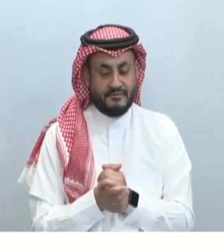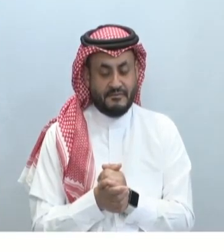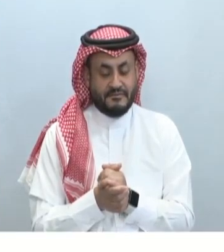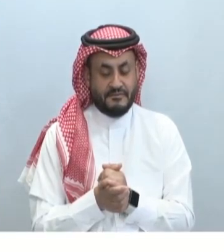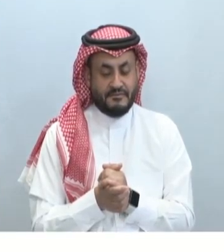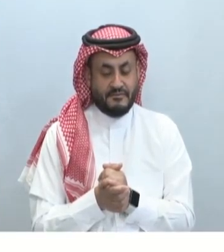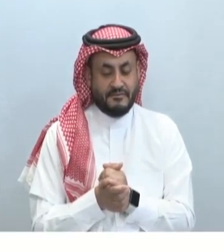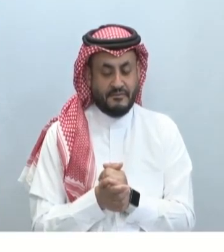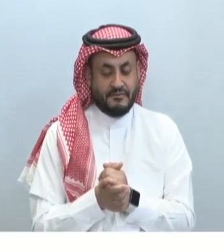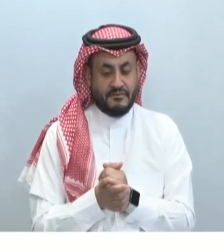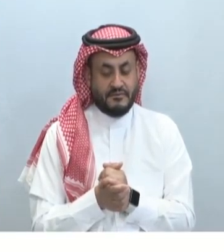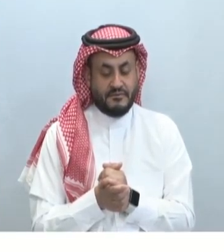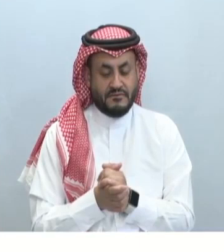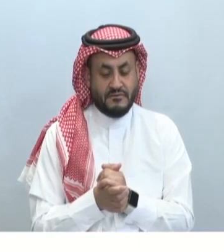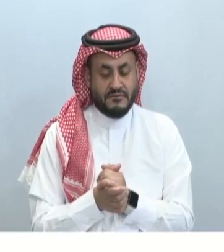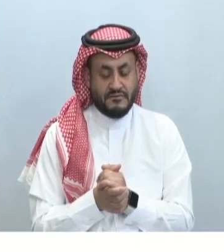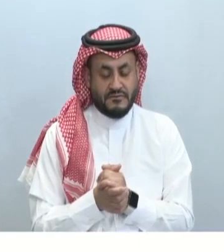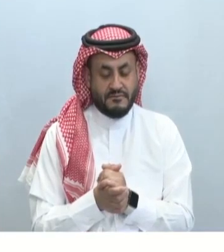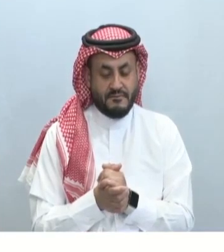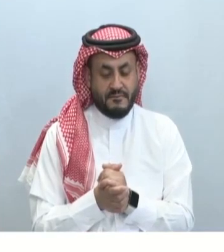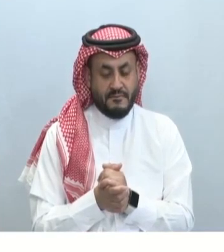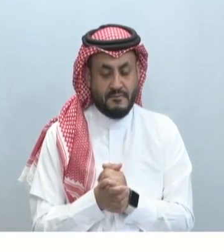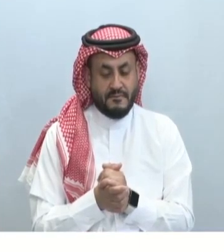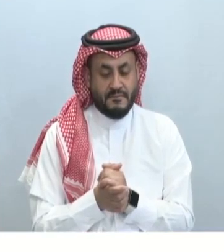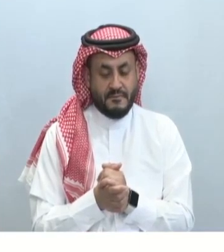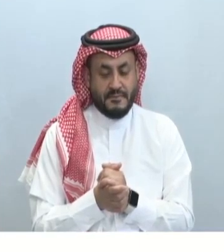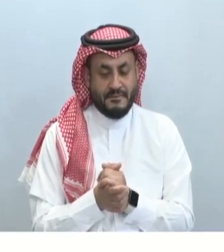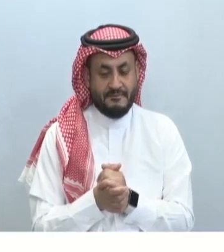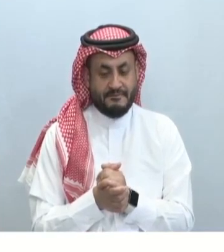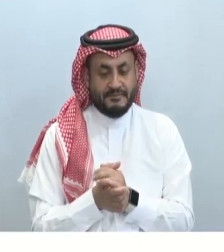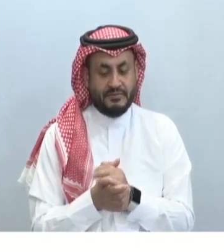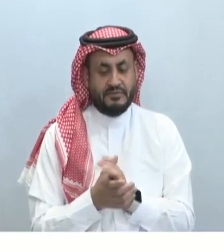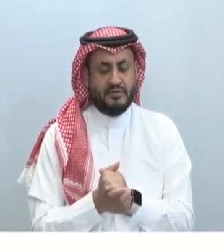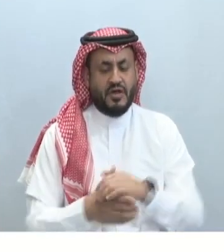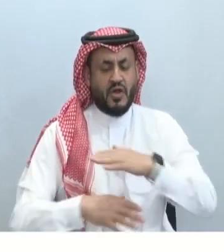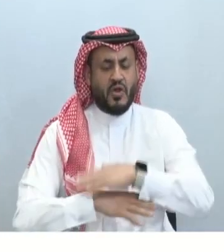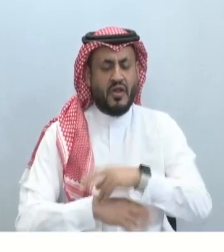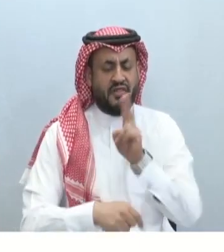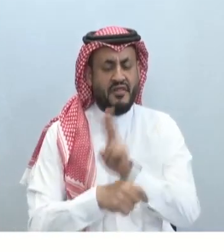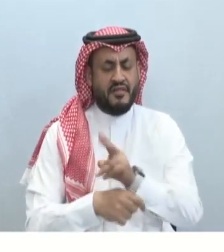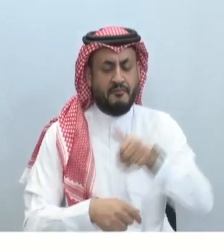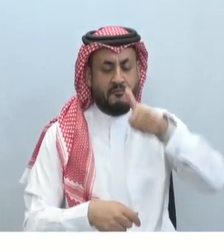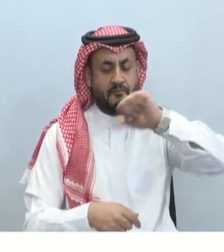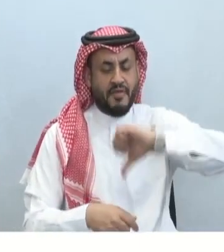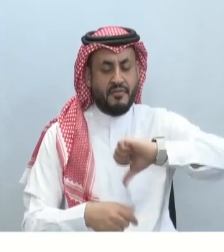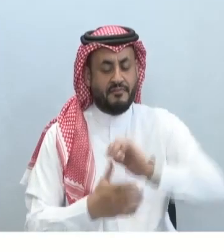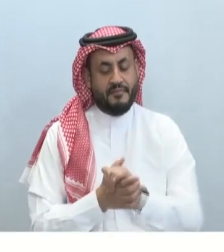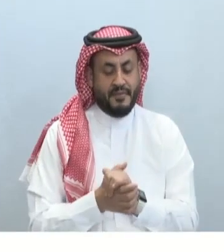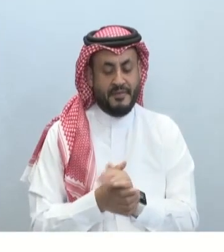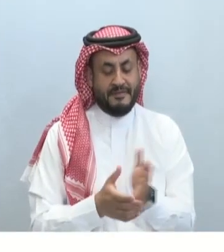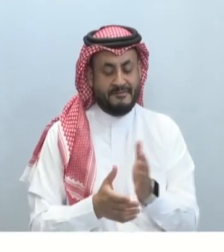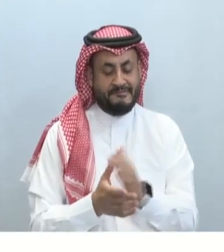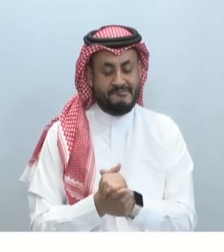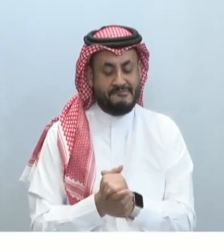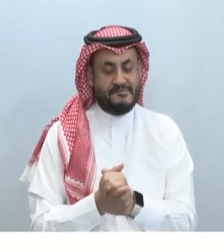شيء وكذلك في التجاره خلق الكذب خلق مذموم ايضا يا ابنائي الصدق في